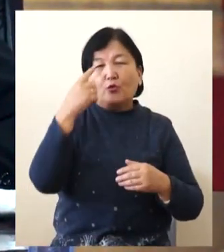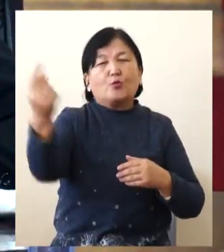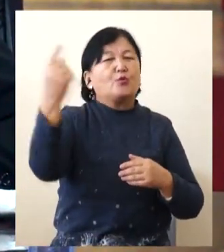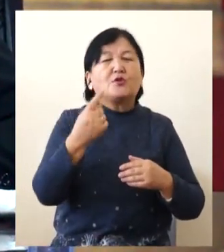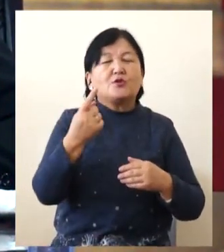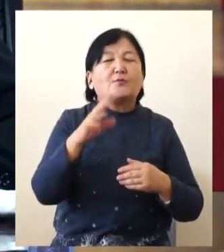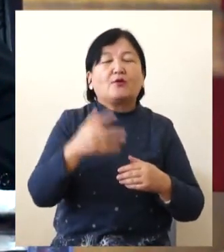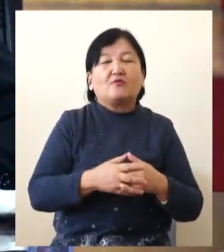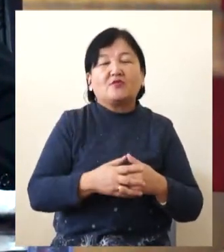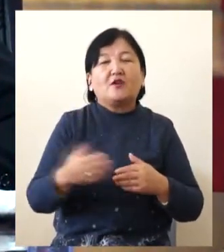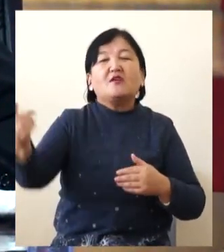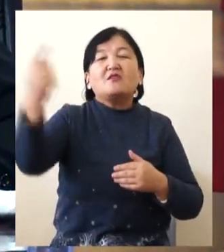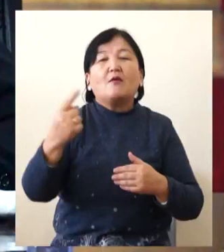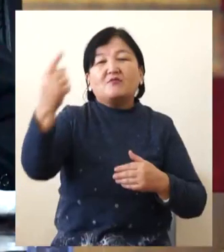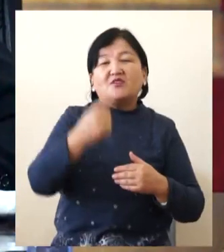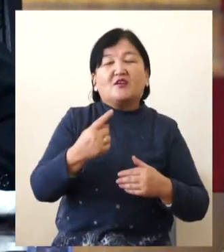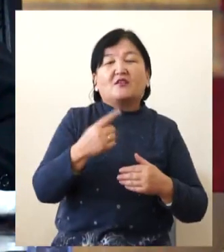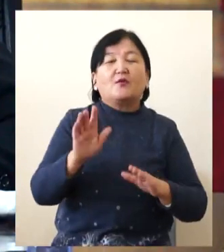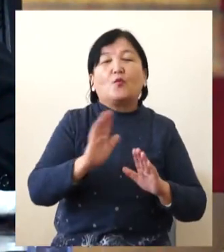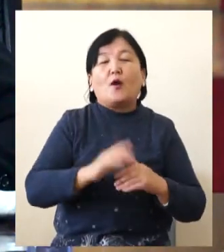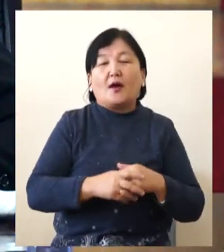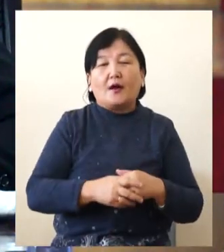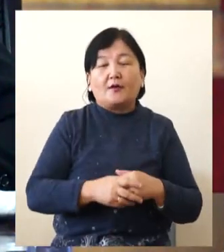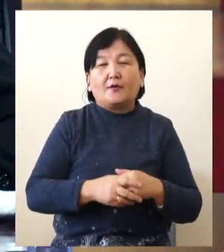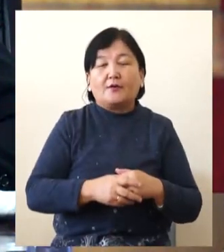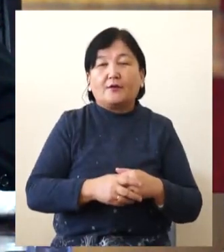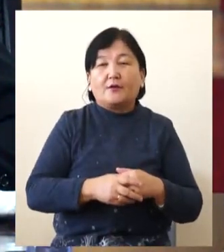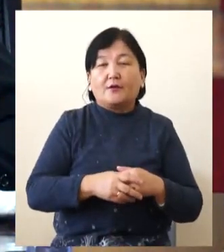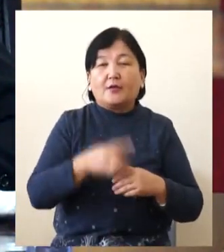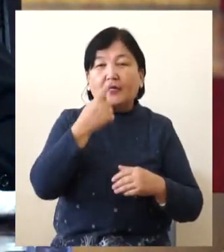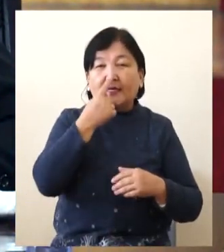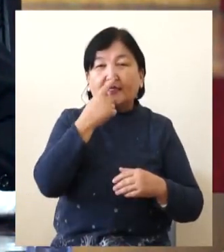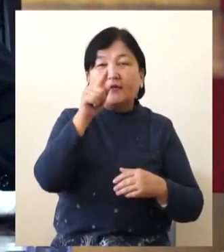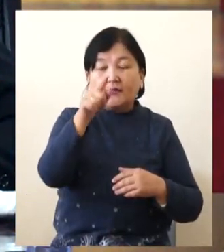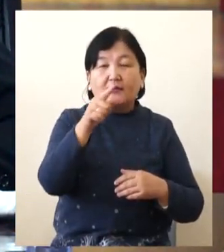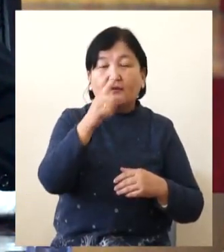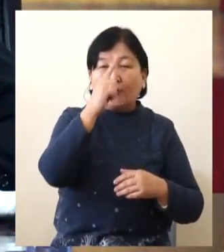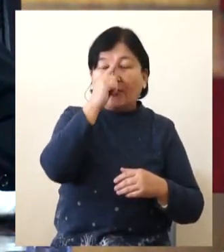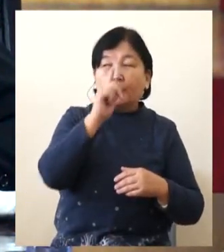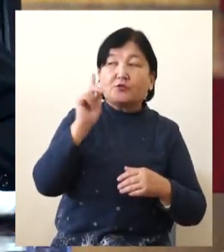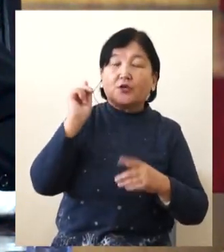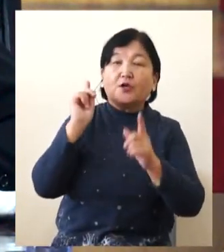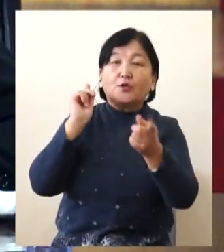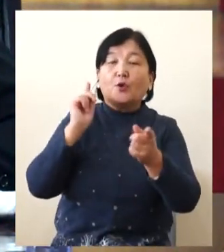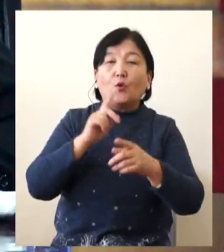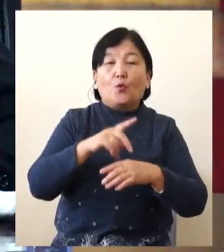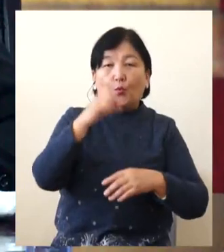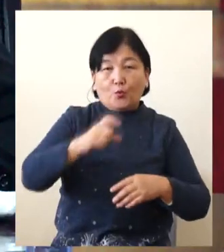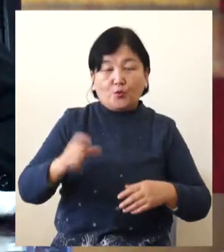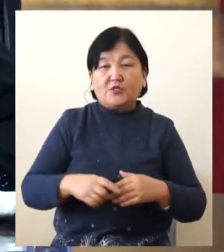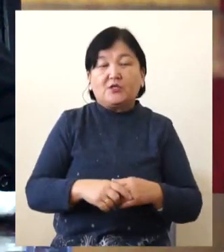Гэтэ дамжаад ирэх чиг бол гэтэ хойд урд хоёр хөршийн хүмүүсийн